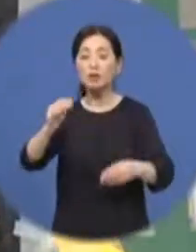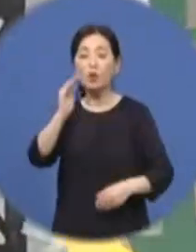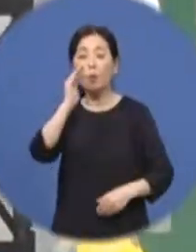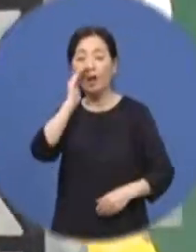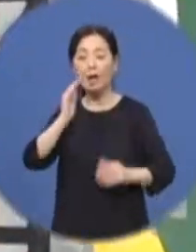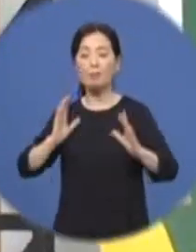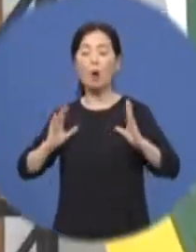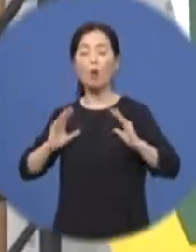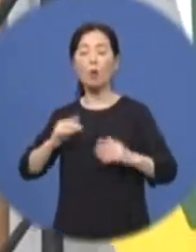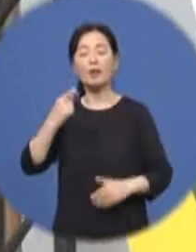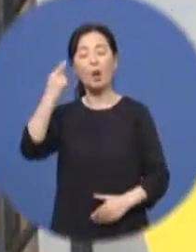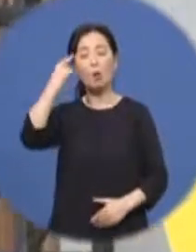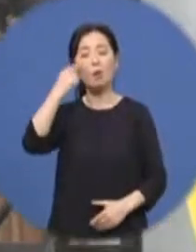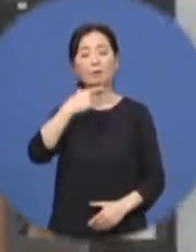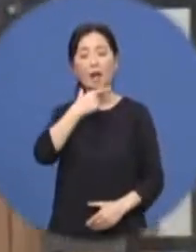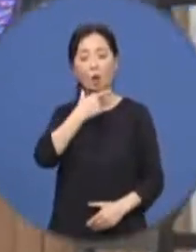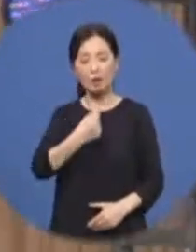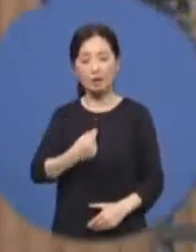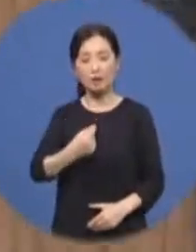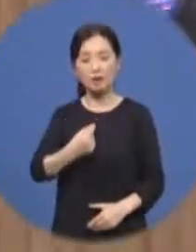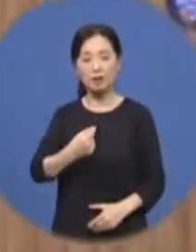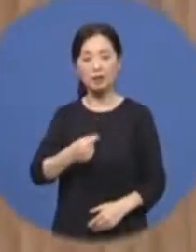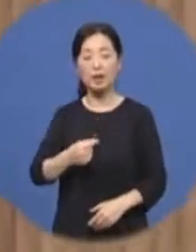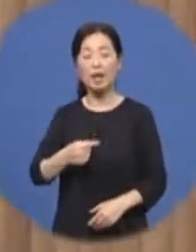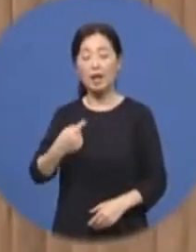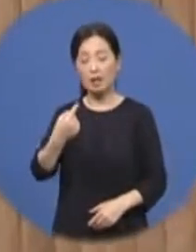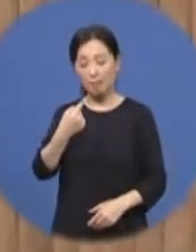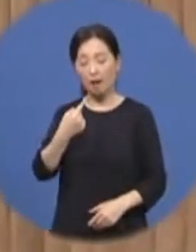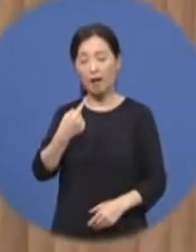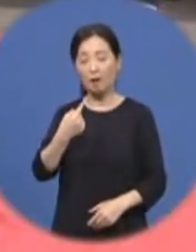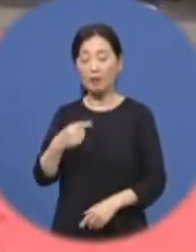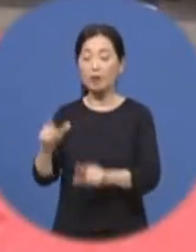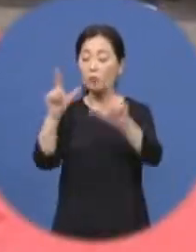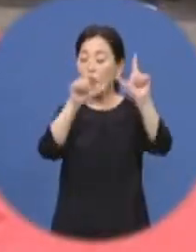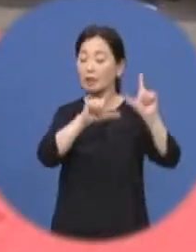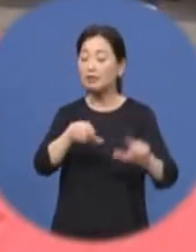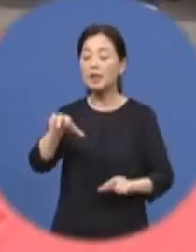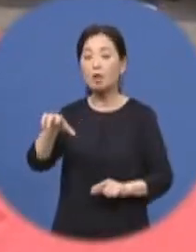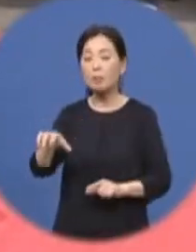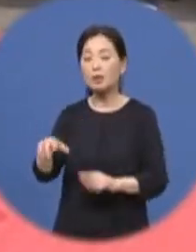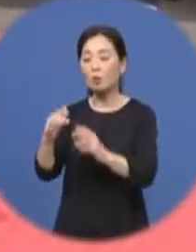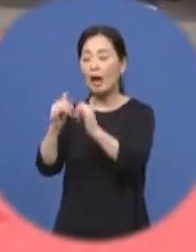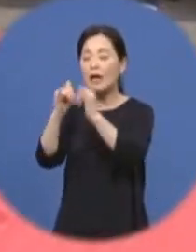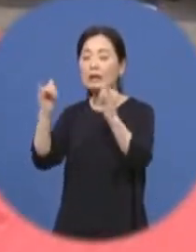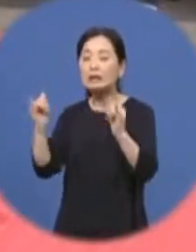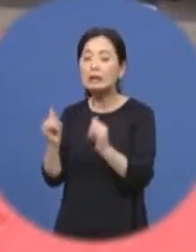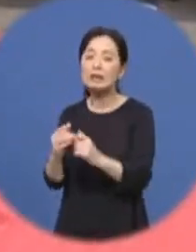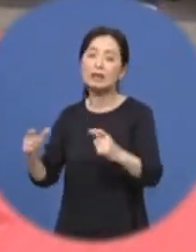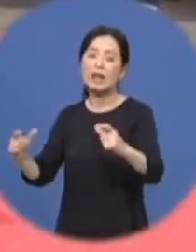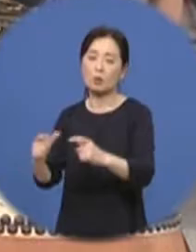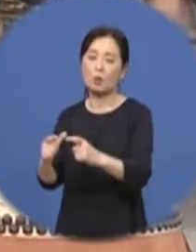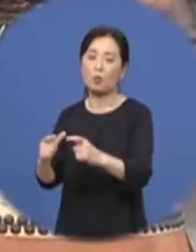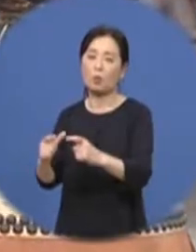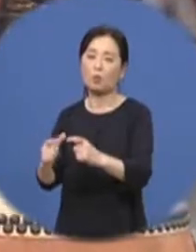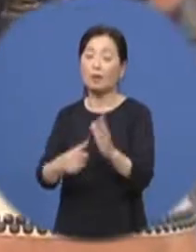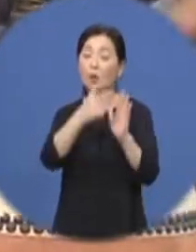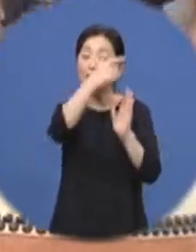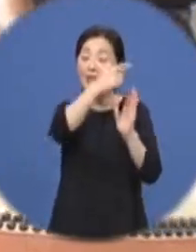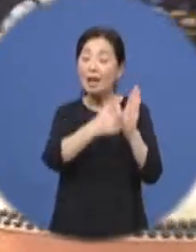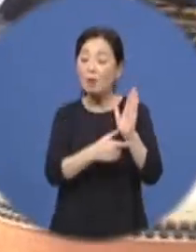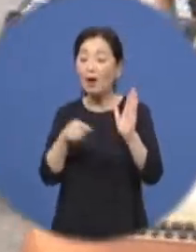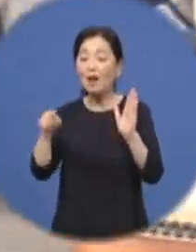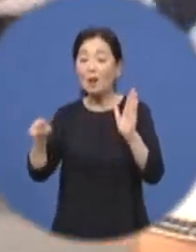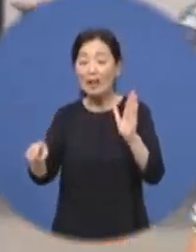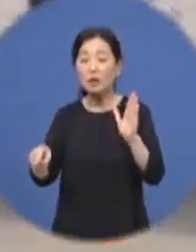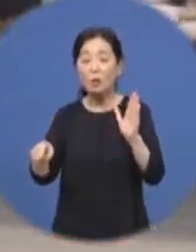して私たち今住んでるところは過疎ですけれども、テーマは過疎から世界なんですね。過疎から世界へという